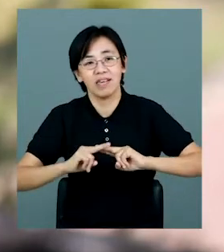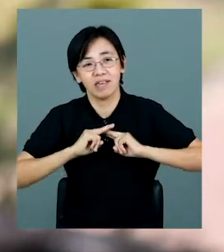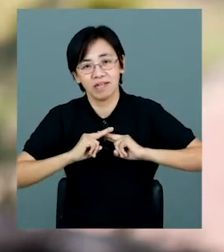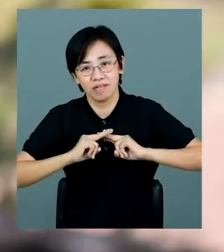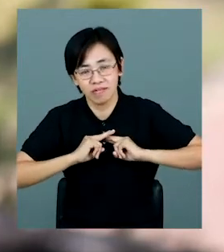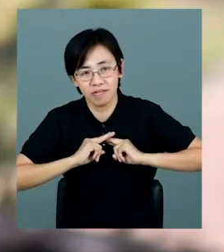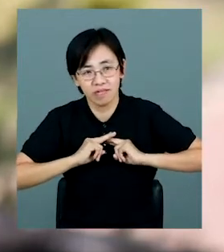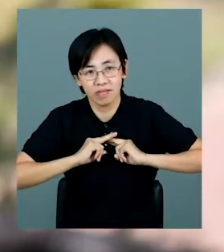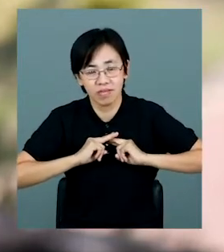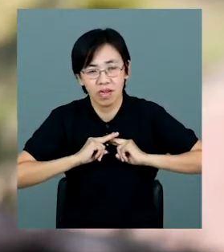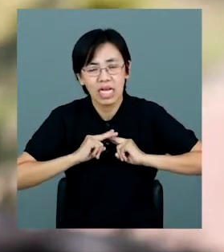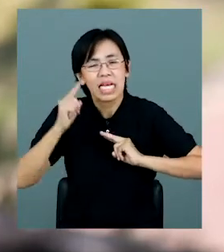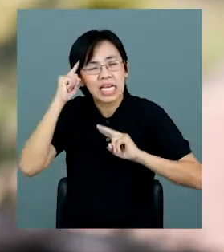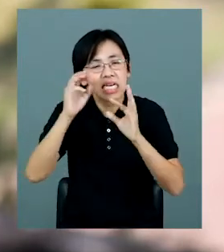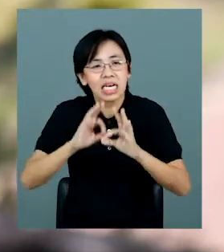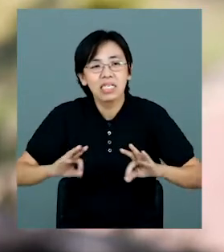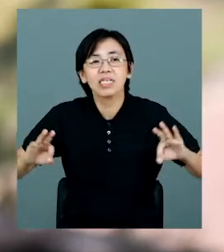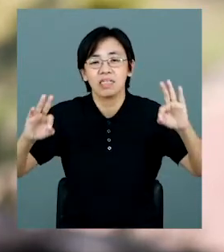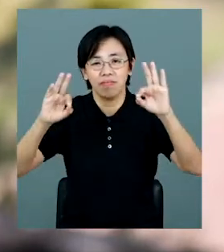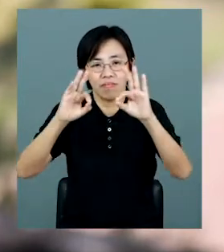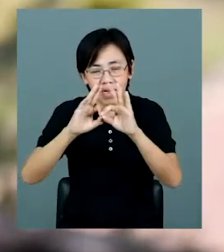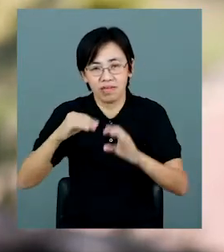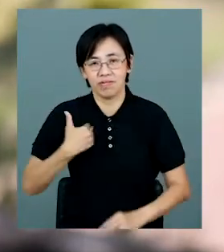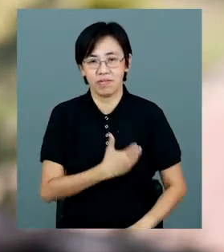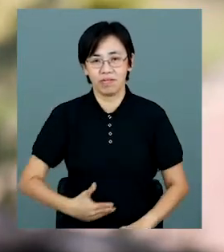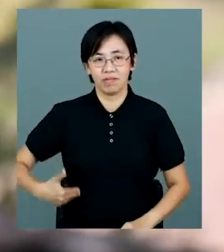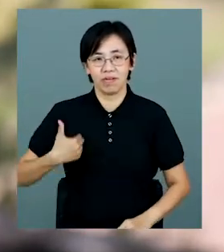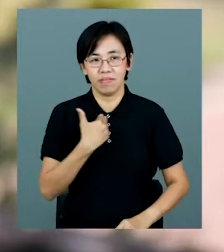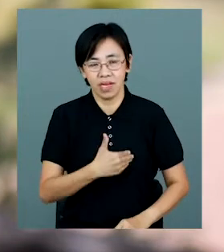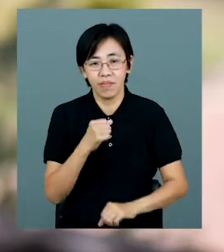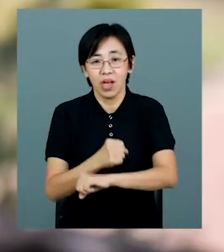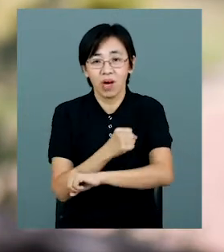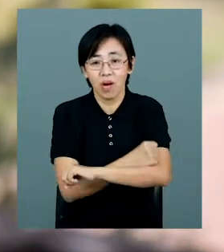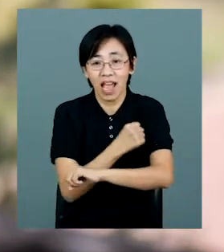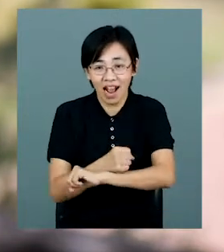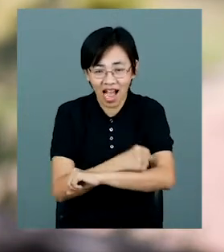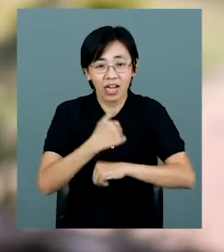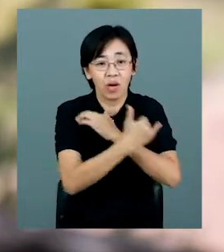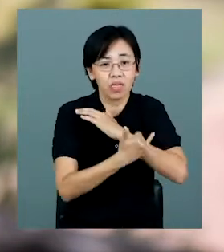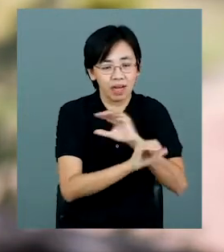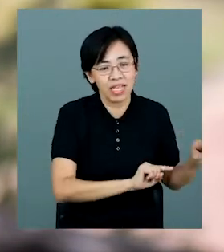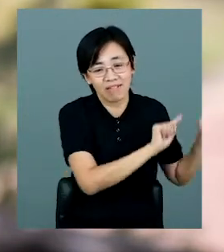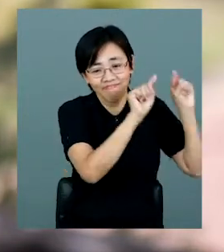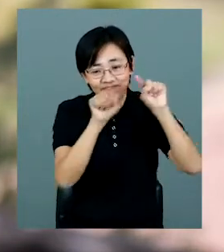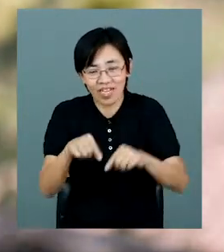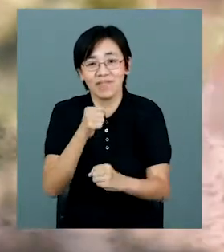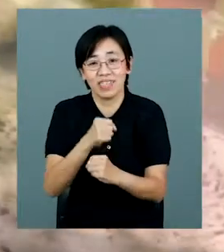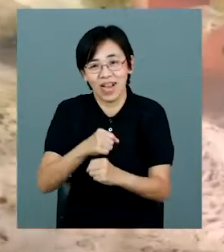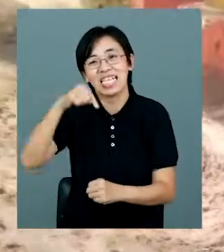พัฒนาเอกชนเนี่ยถึงให้ความสำคัญเกี่ยวกับเรื่องสุขภาพของแรงงานข้ามชาติหรือว่าการเข้าถึงบริ